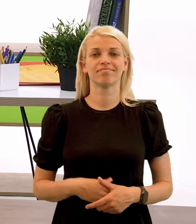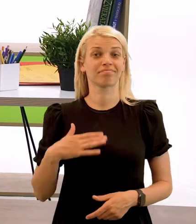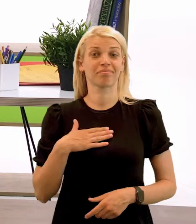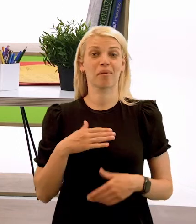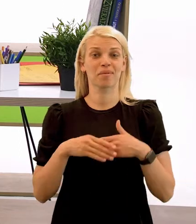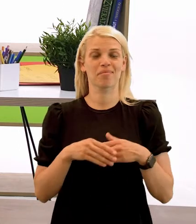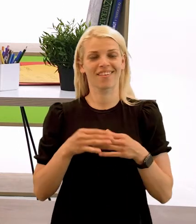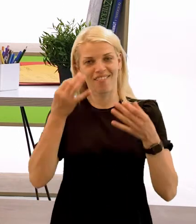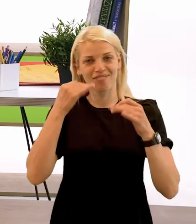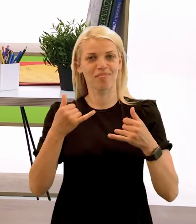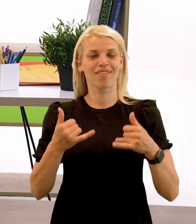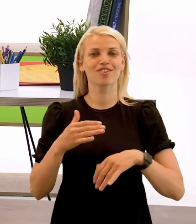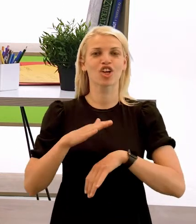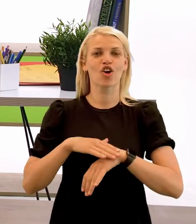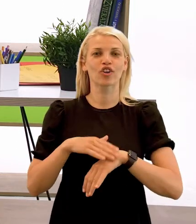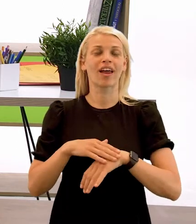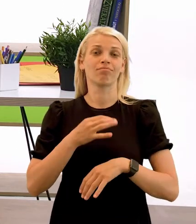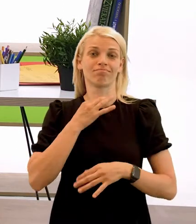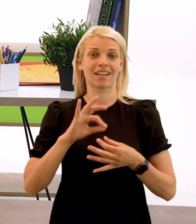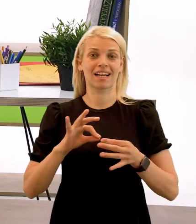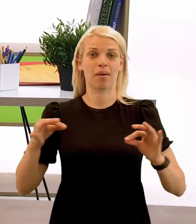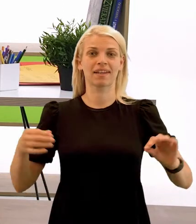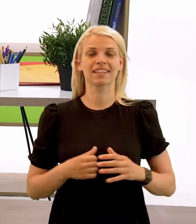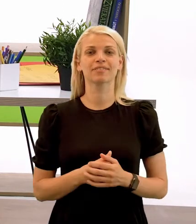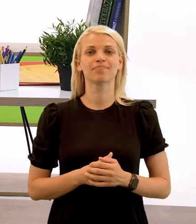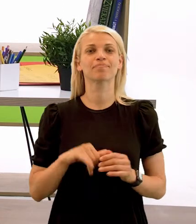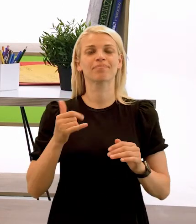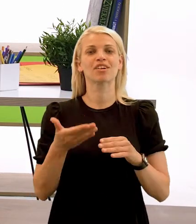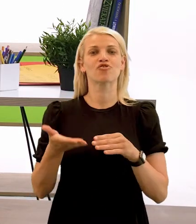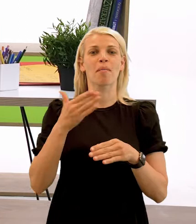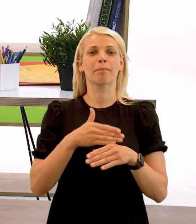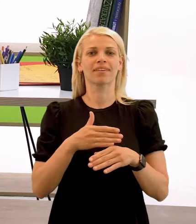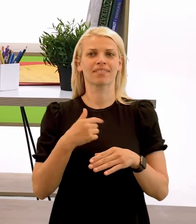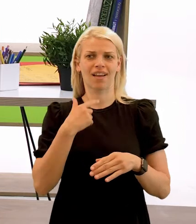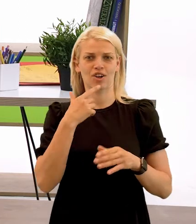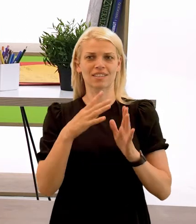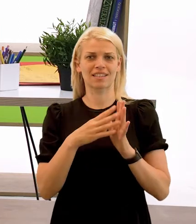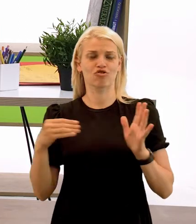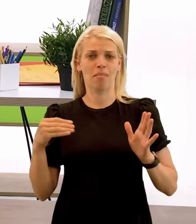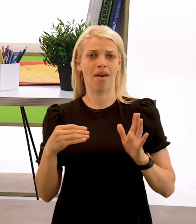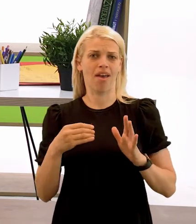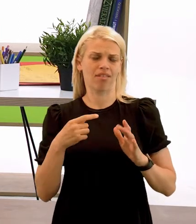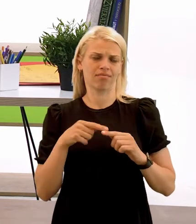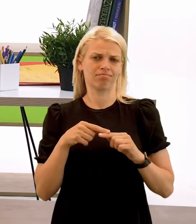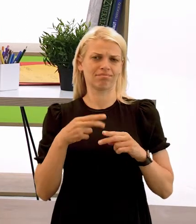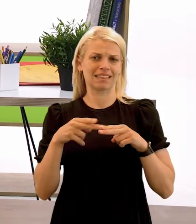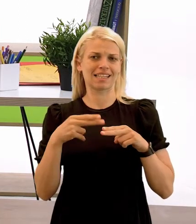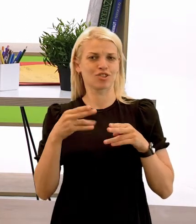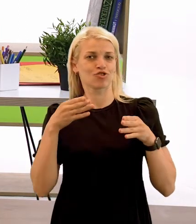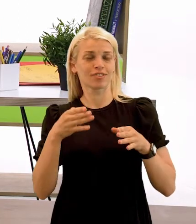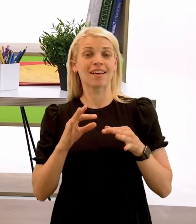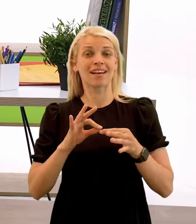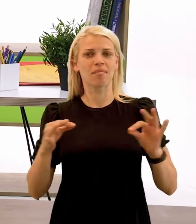Milí priatelia, vítam vás na dnešnej hodine gramatiky. Ešte predtým, ako začneme preberať gramatiku, mám pre vás takú